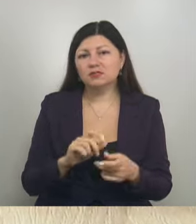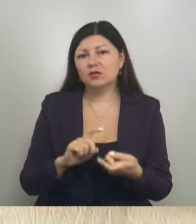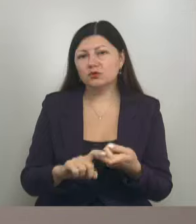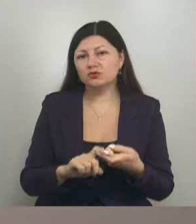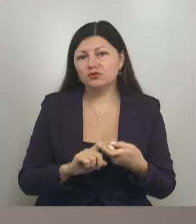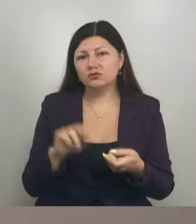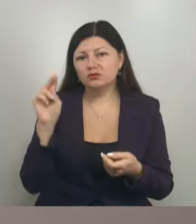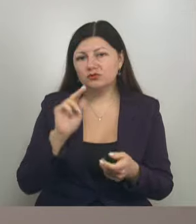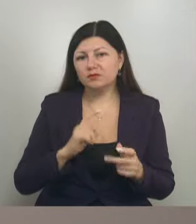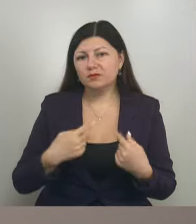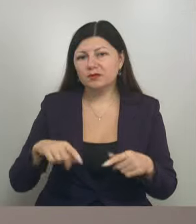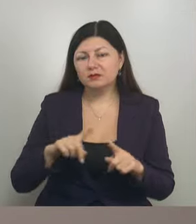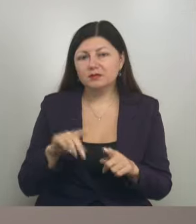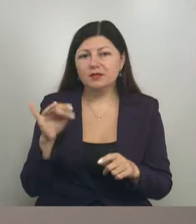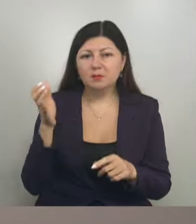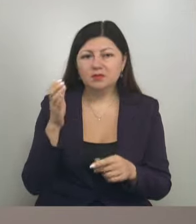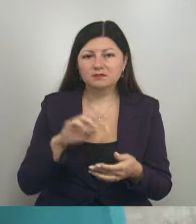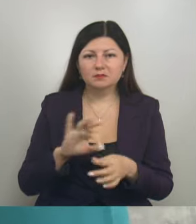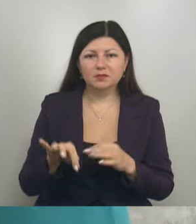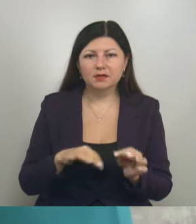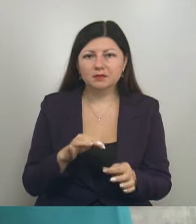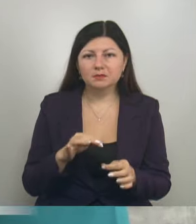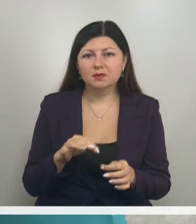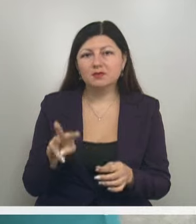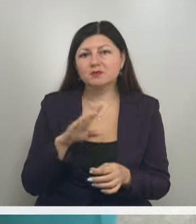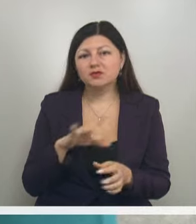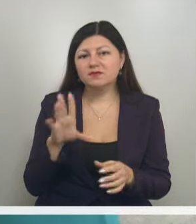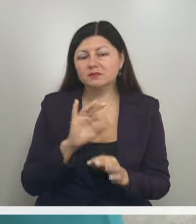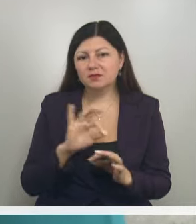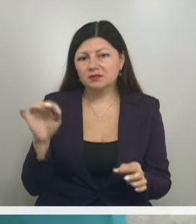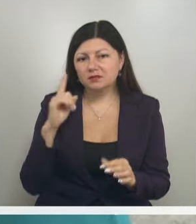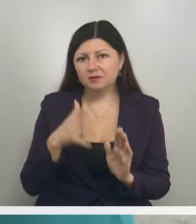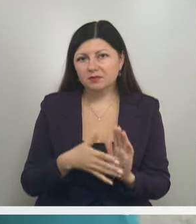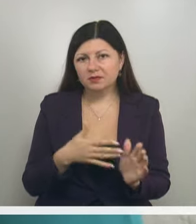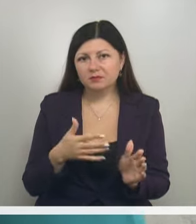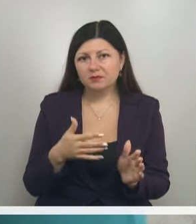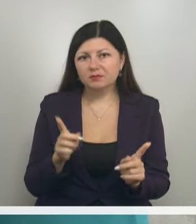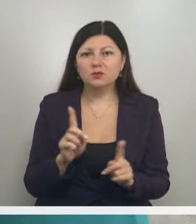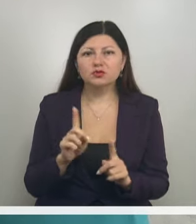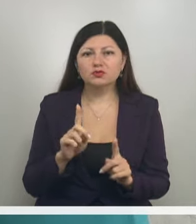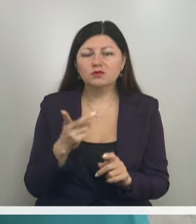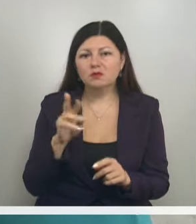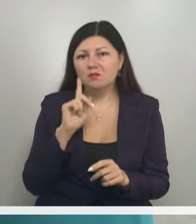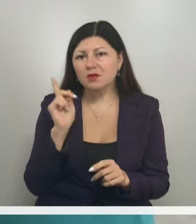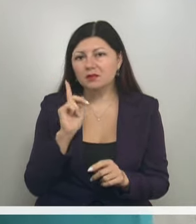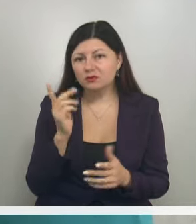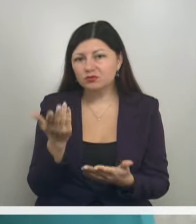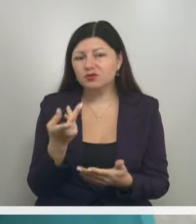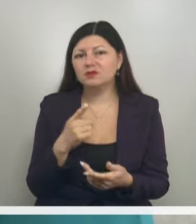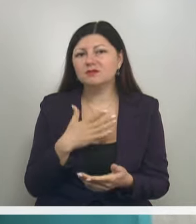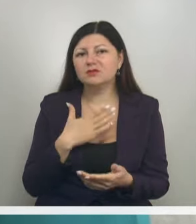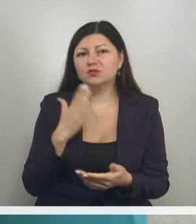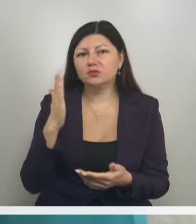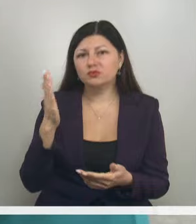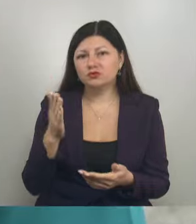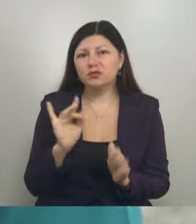учебными организациями и образовательными проектами. Мы же все прекрасно понимаем, что за молодежью наше будущее. И не